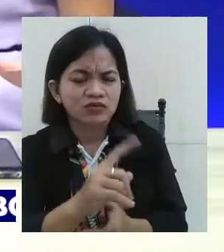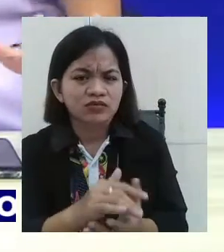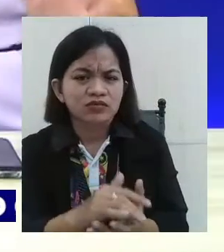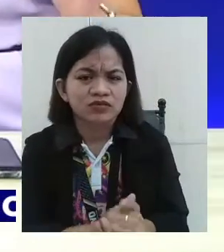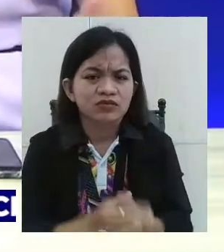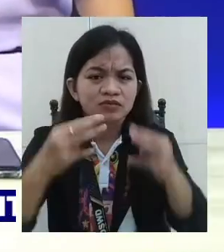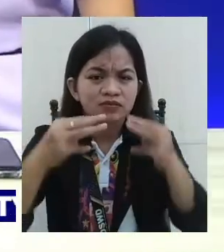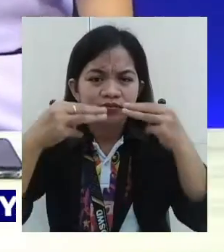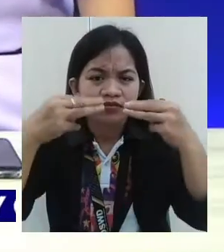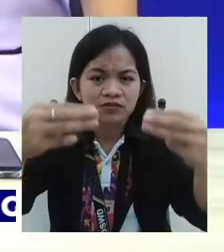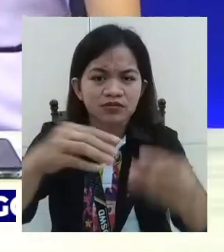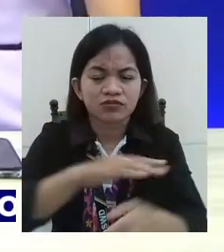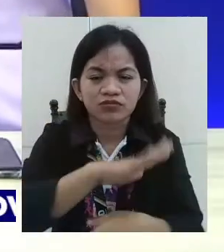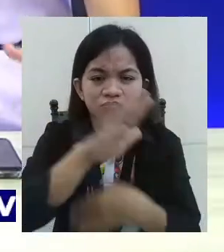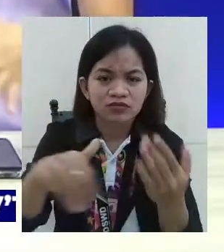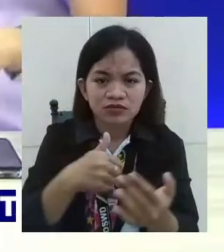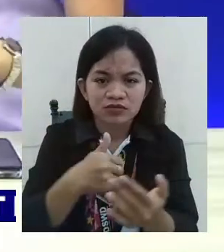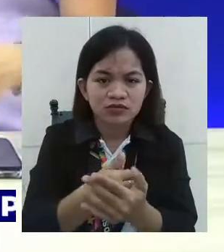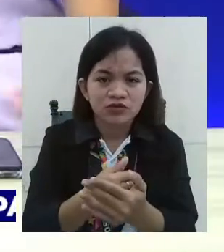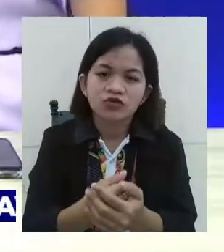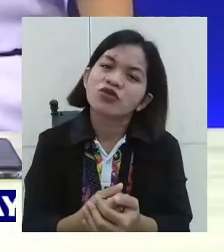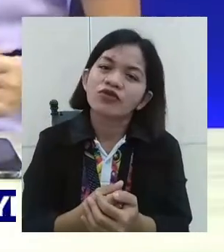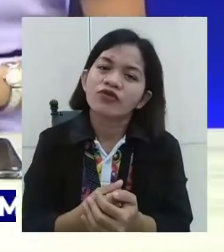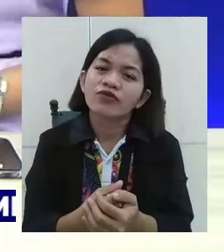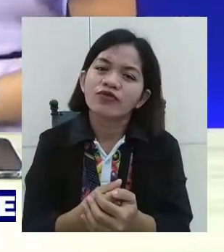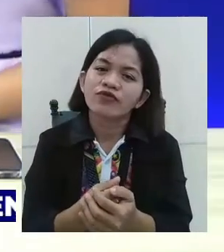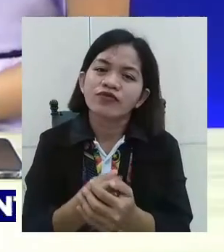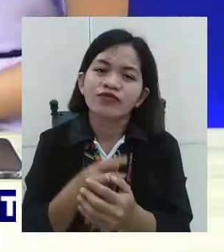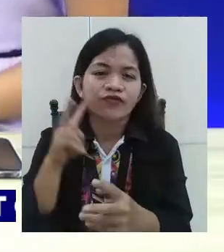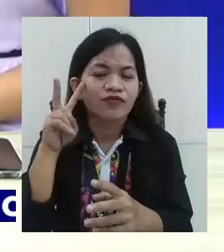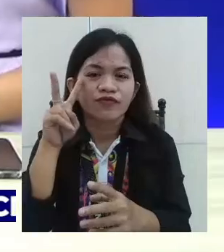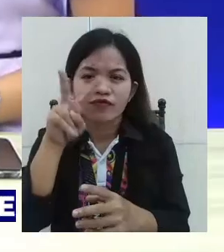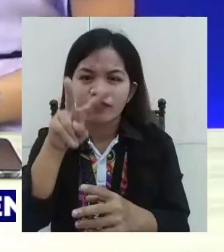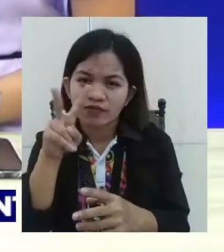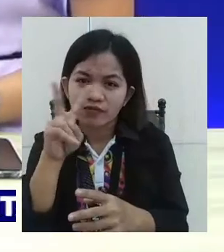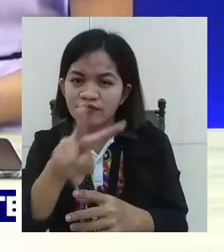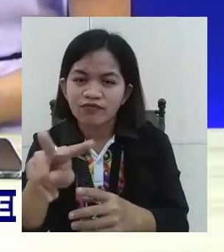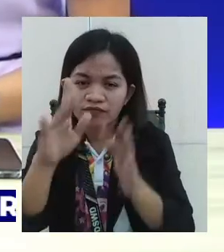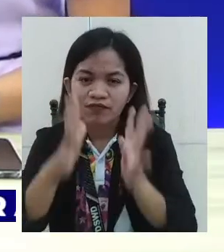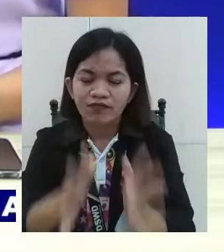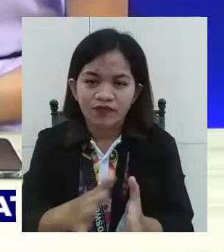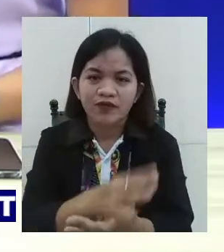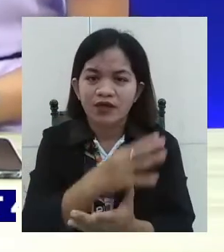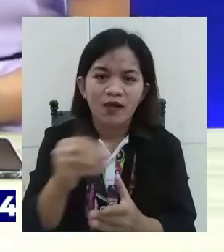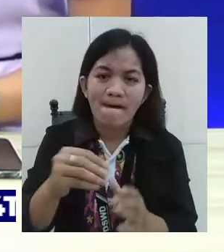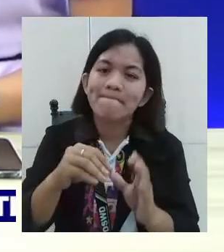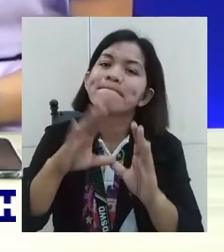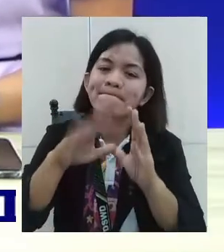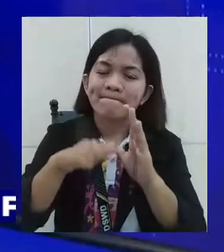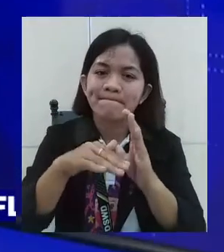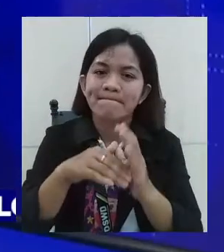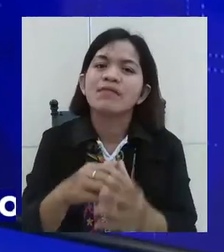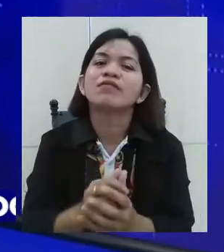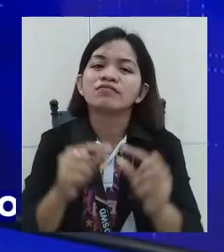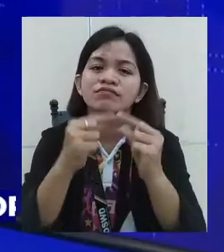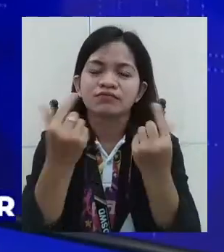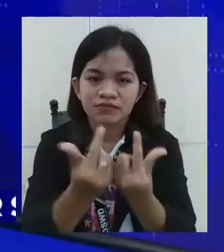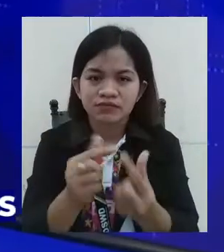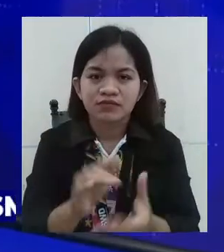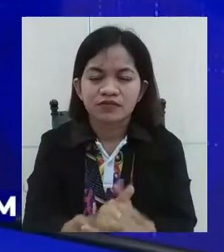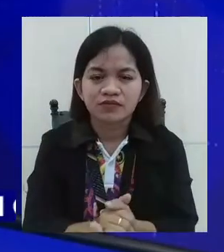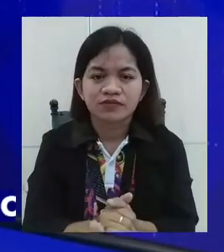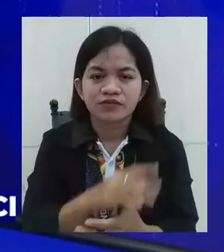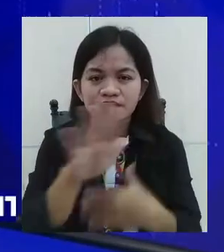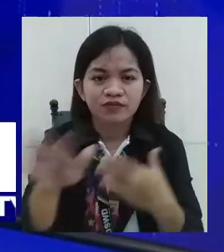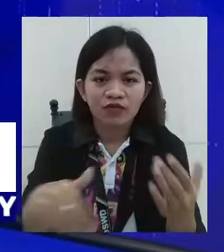lahat ng ating manonood and of course sa ating PWD sector. Sa mga tumatangkilik